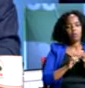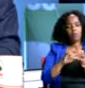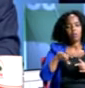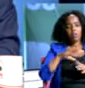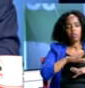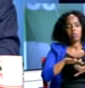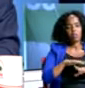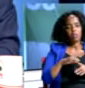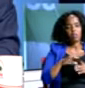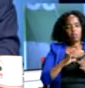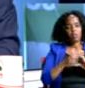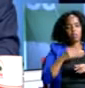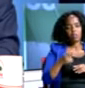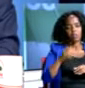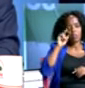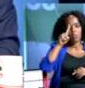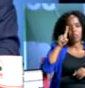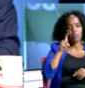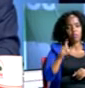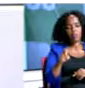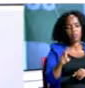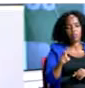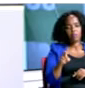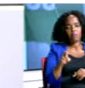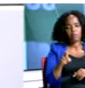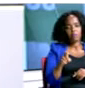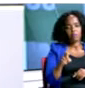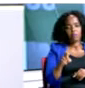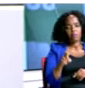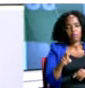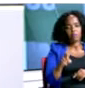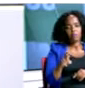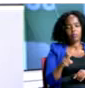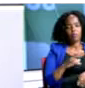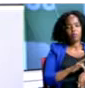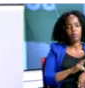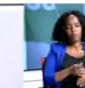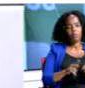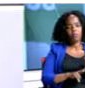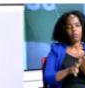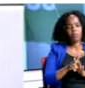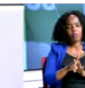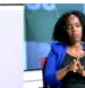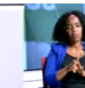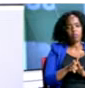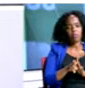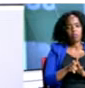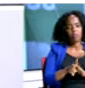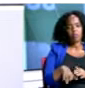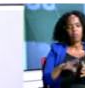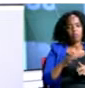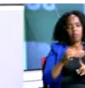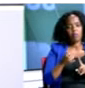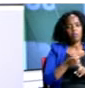qabatte gafi ya malte de da komni virus kuni sibilo tar tura sibilo tar